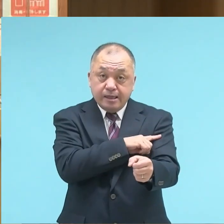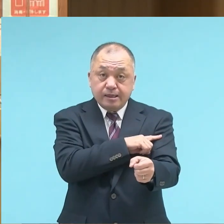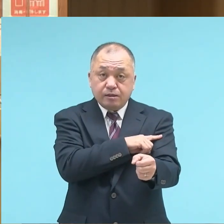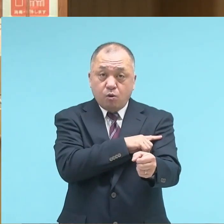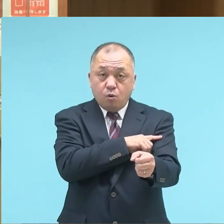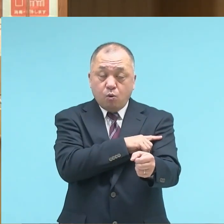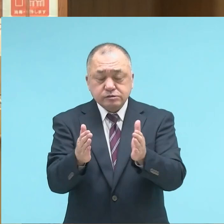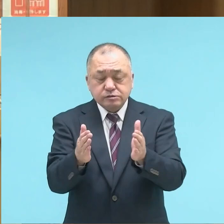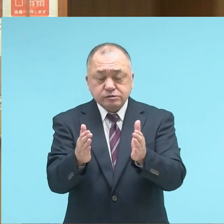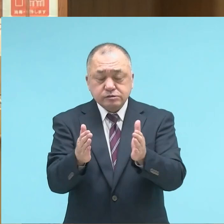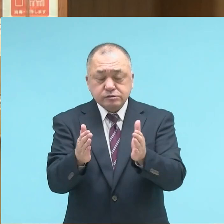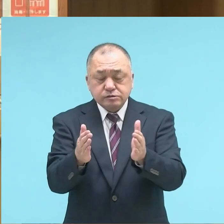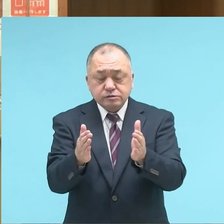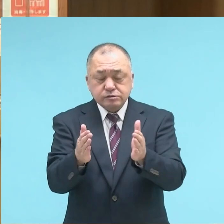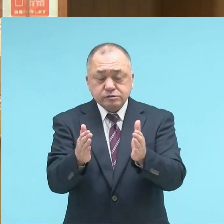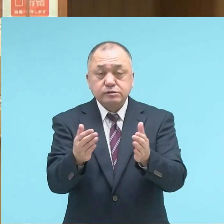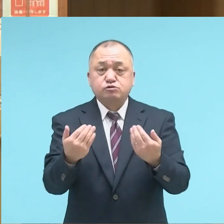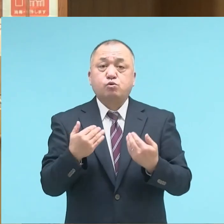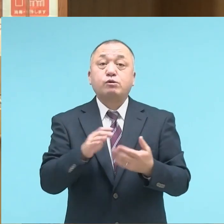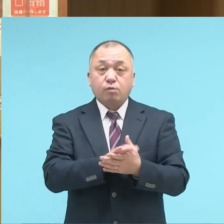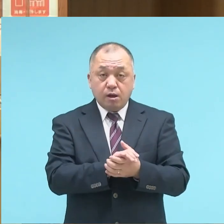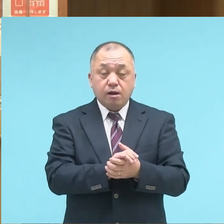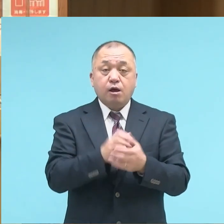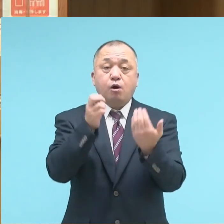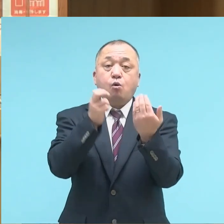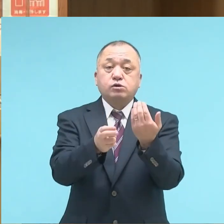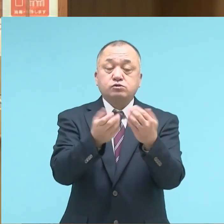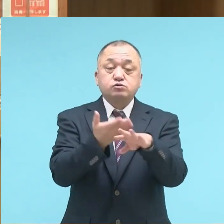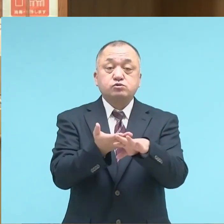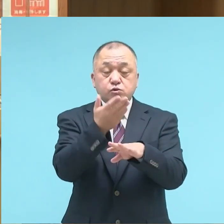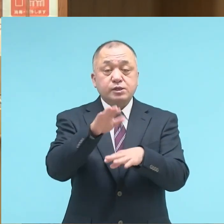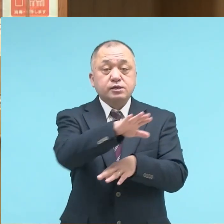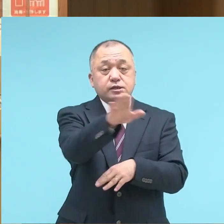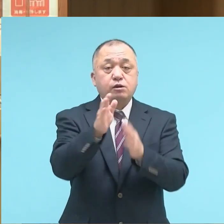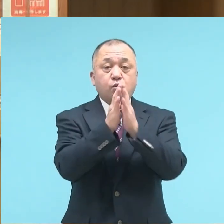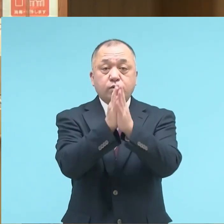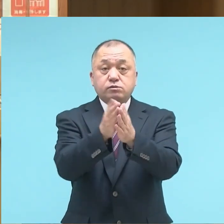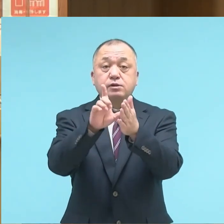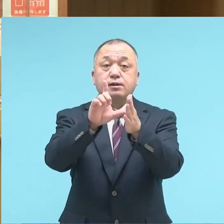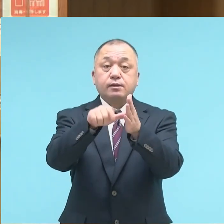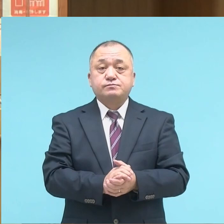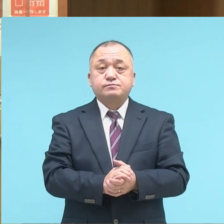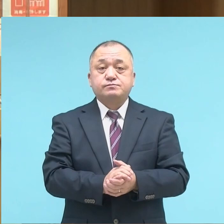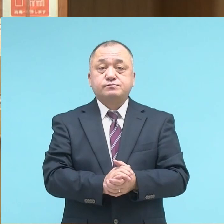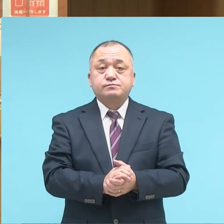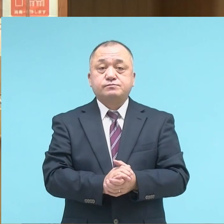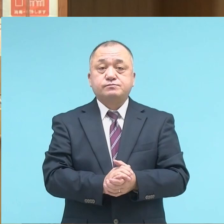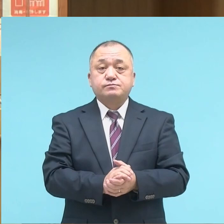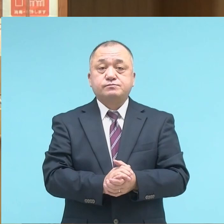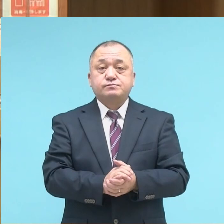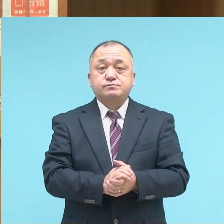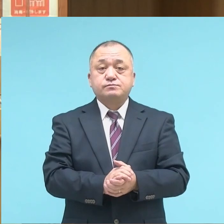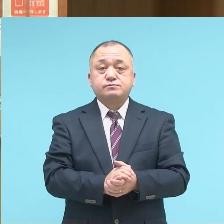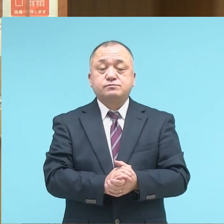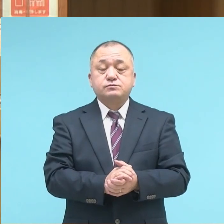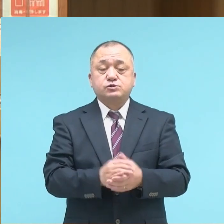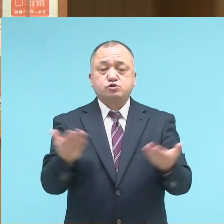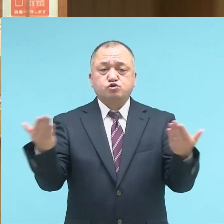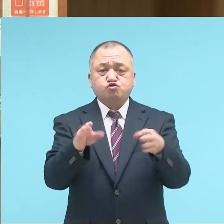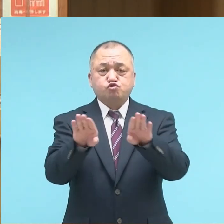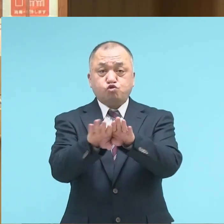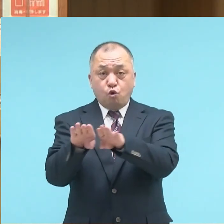ければならないですとか、まあ、いろんな法律上を皆さんにお願いをするにあたって、またそういった休業